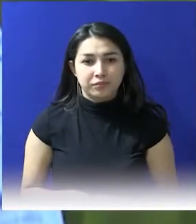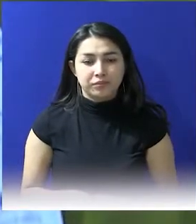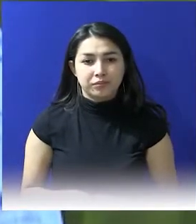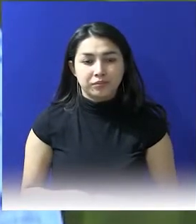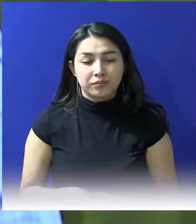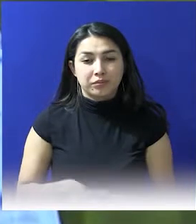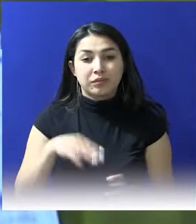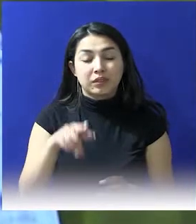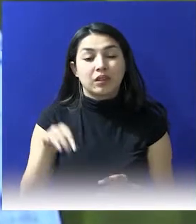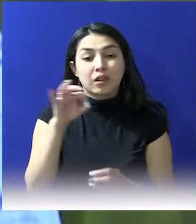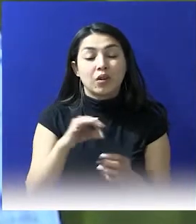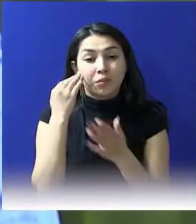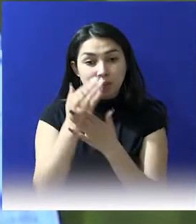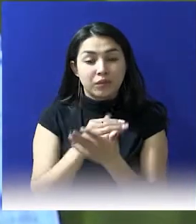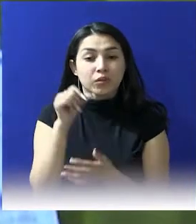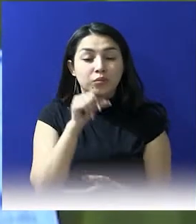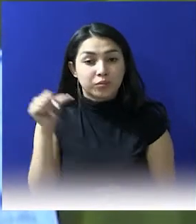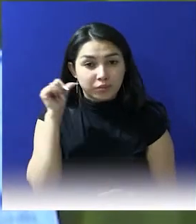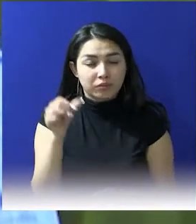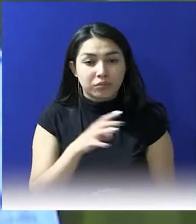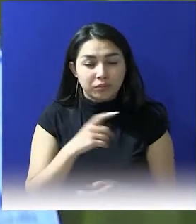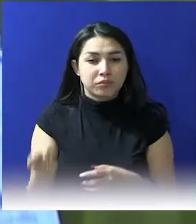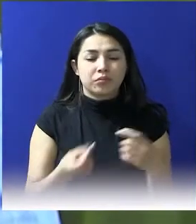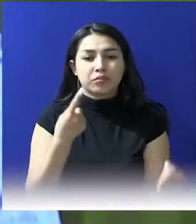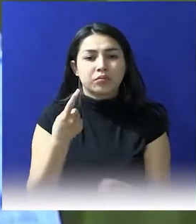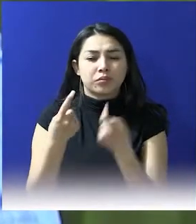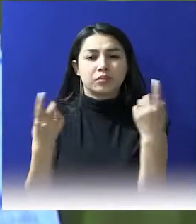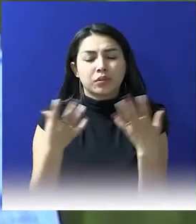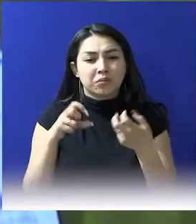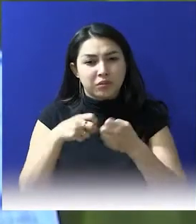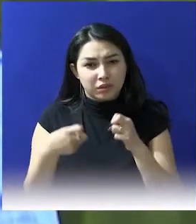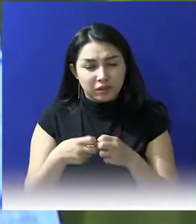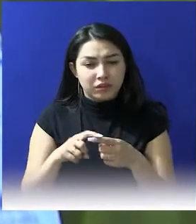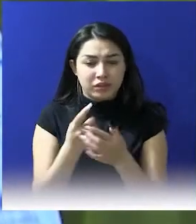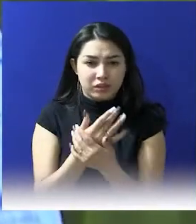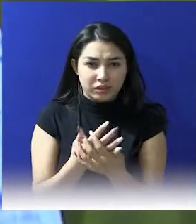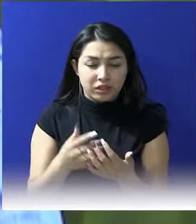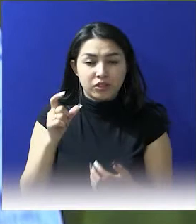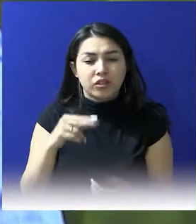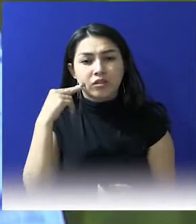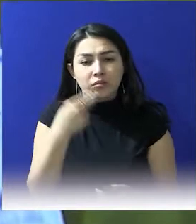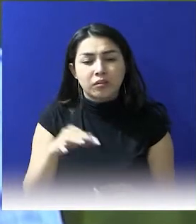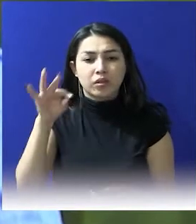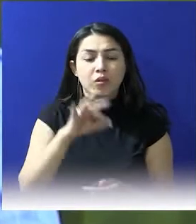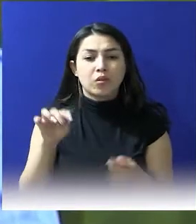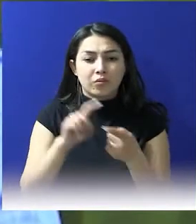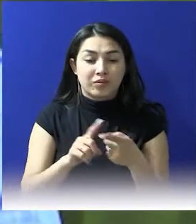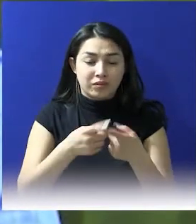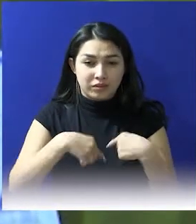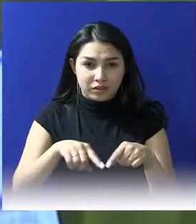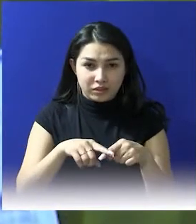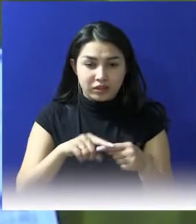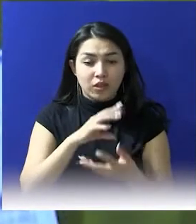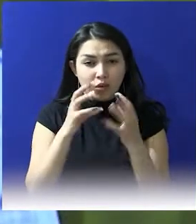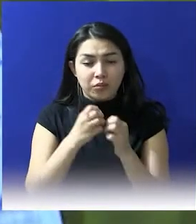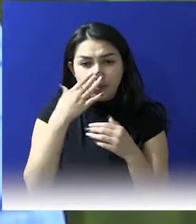В ходе внутрипартийного праймериза в прошлом году были выявлены значительные пробелы в информационных данных по качественному составу членов